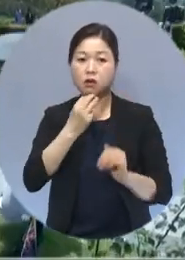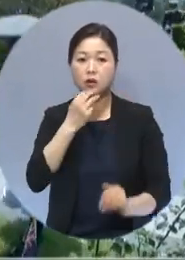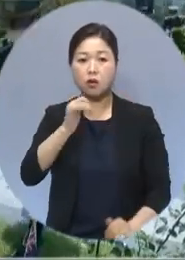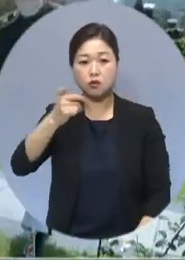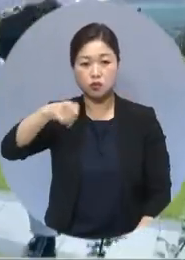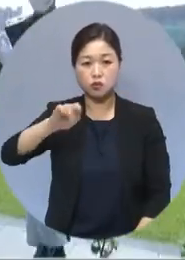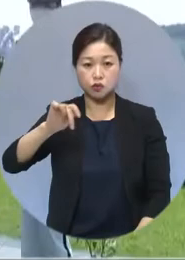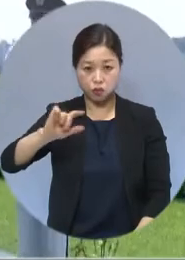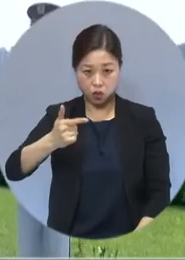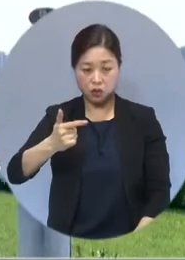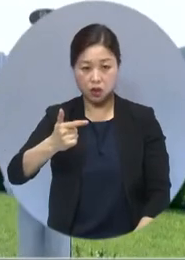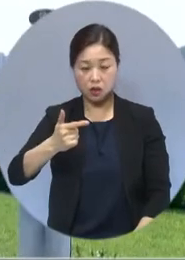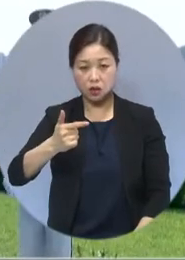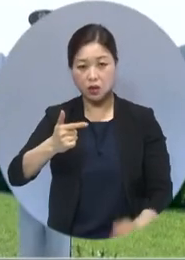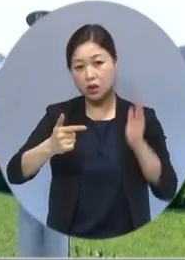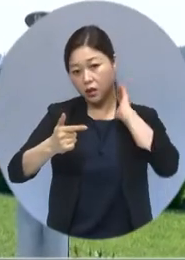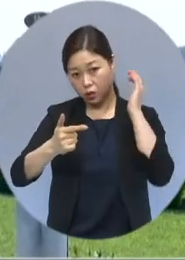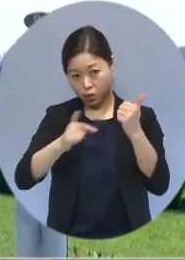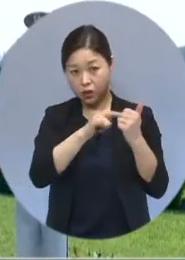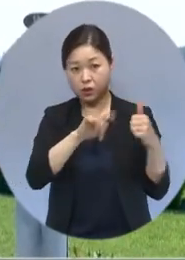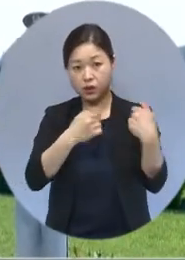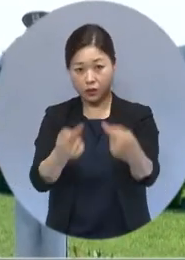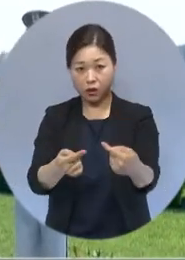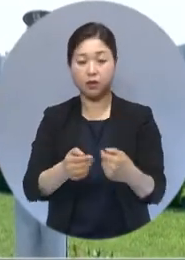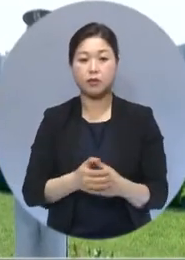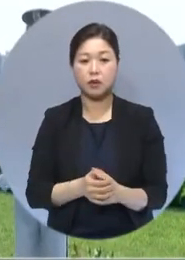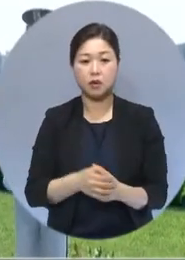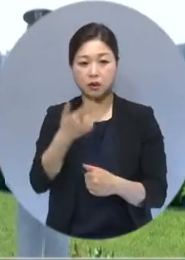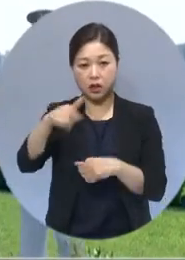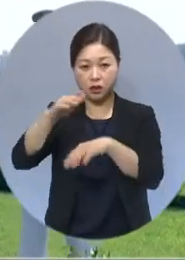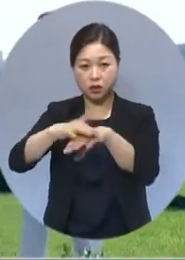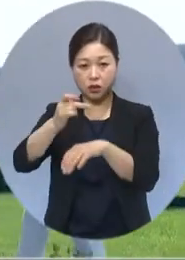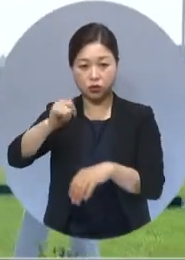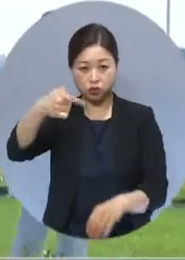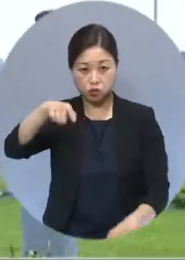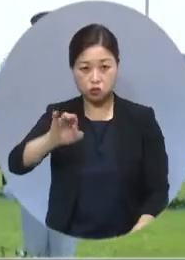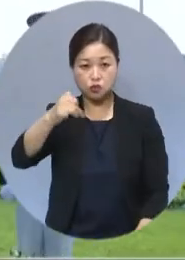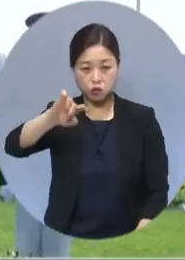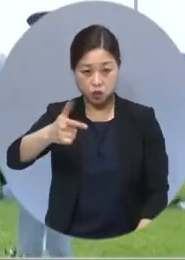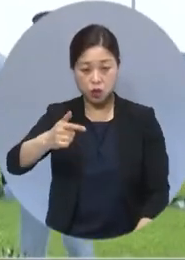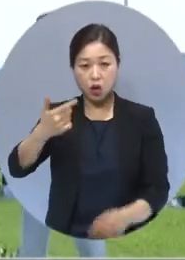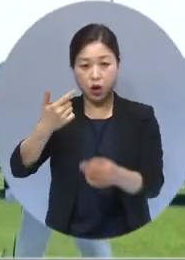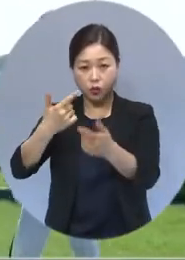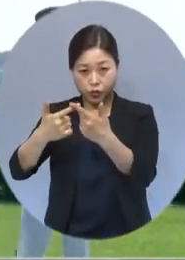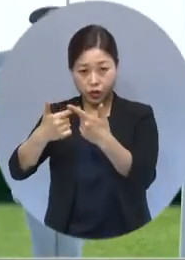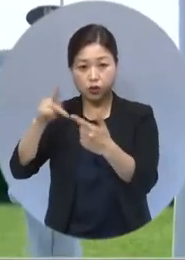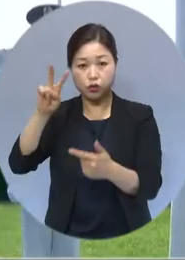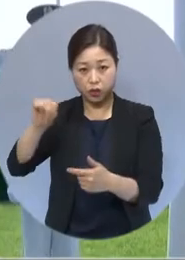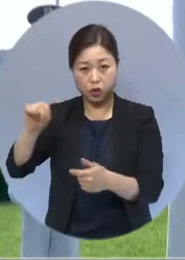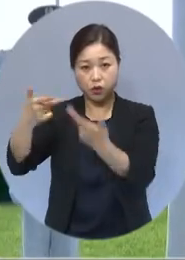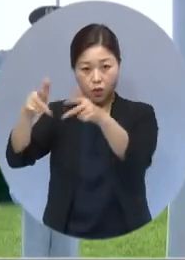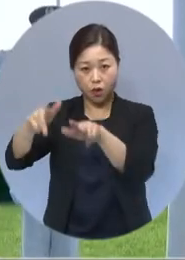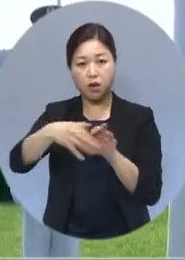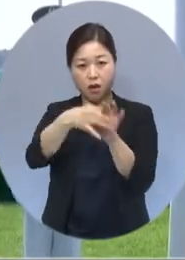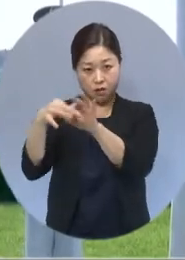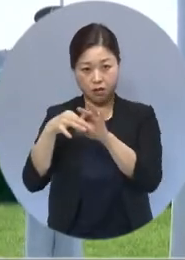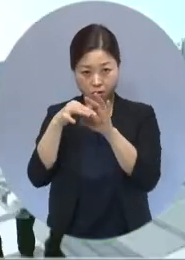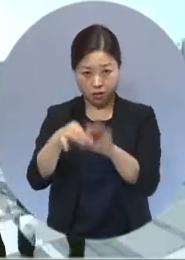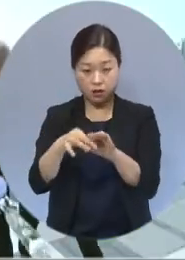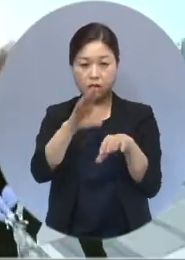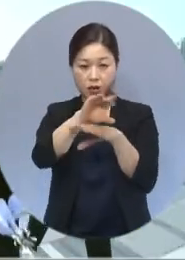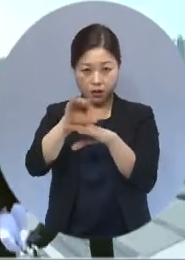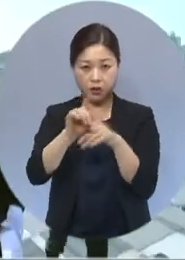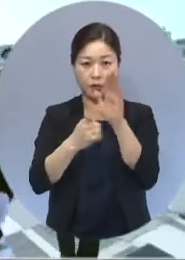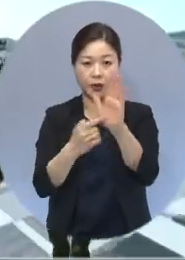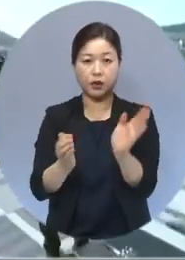국립서울현충원에는 문재인 대통령이 참석한 가운데 대전현충원, 부산유엔공원과 연결해 3원